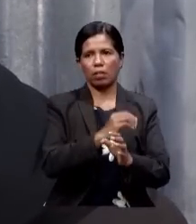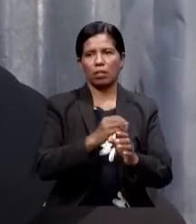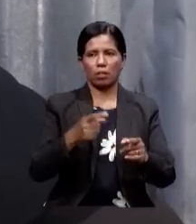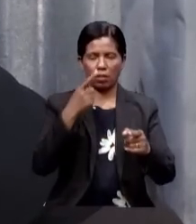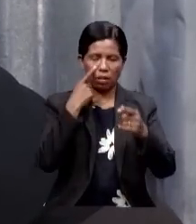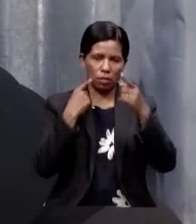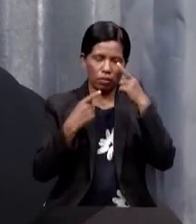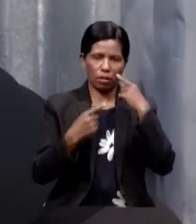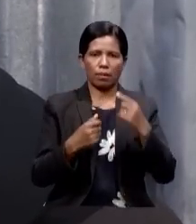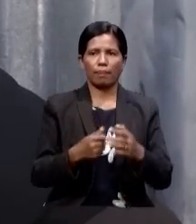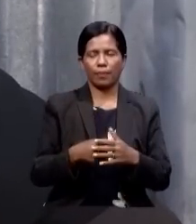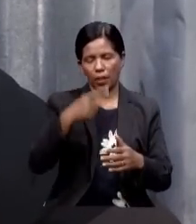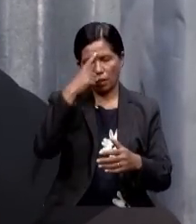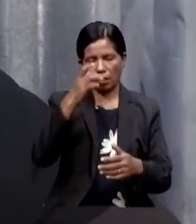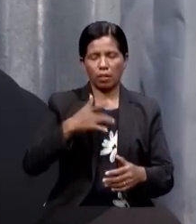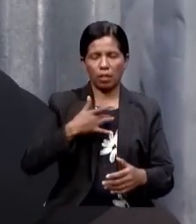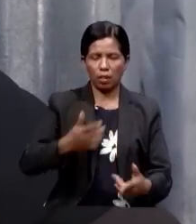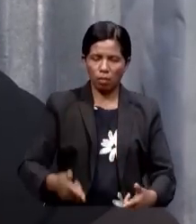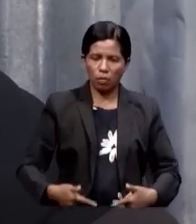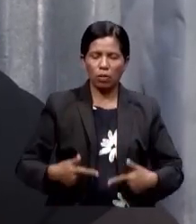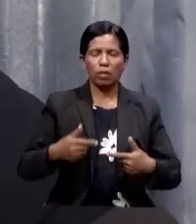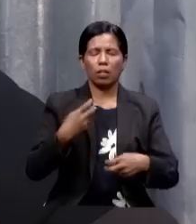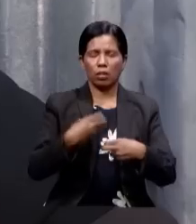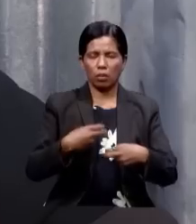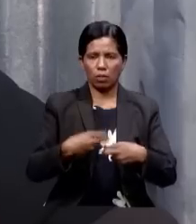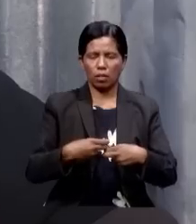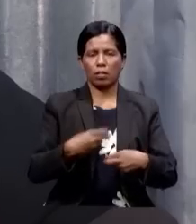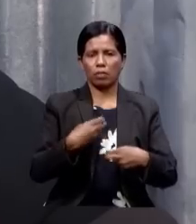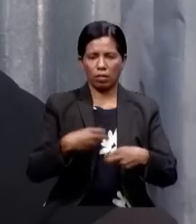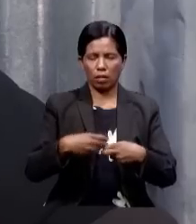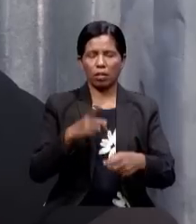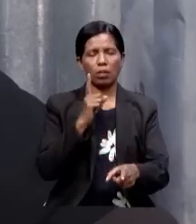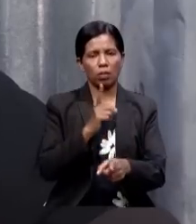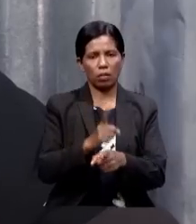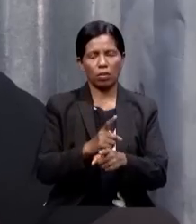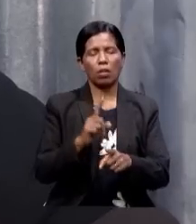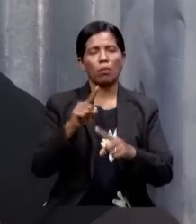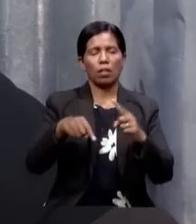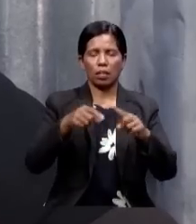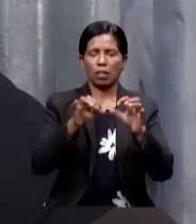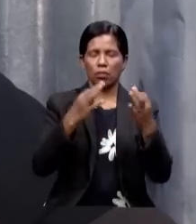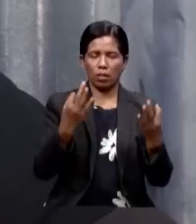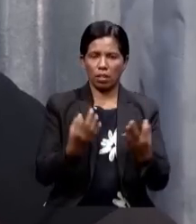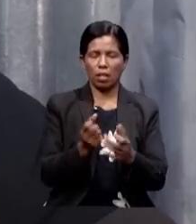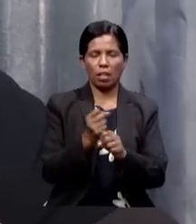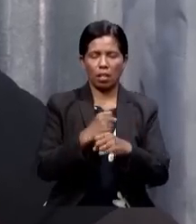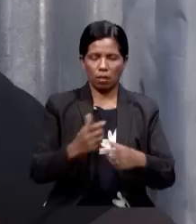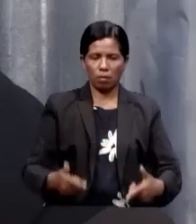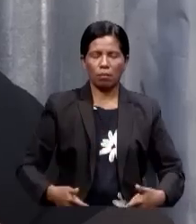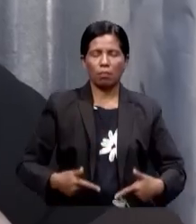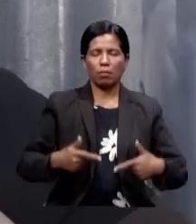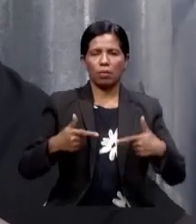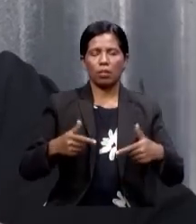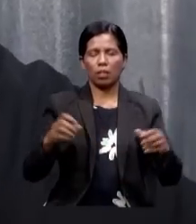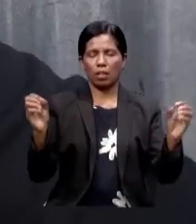matam ben tamba senti Morris ne todan no susar tebes banhira familia ida hala o Morris sem